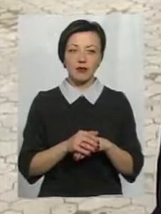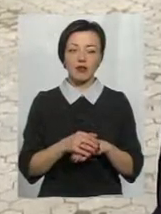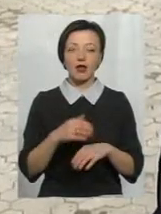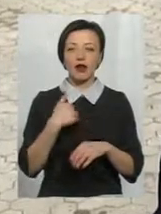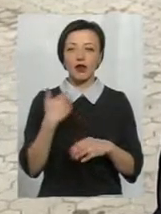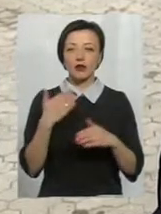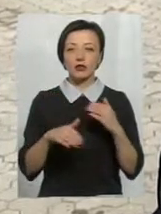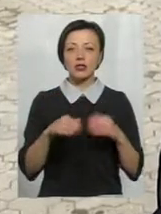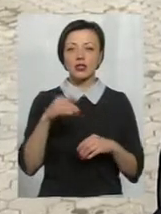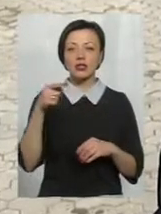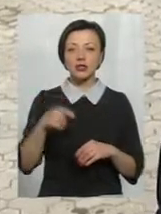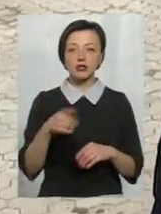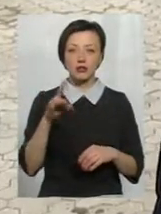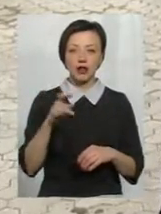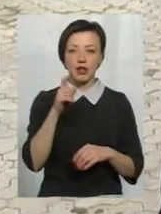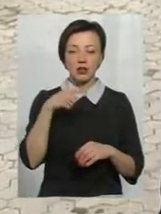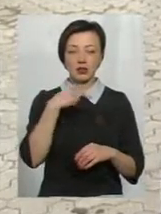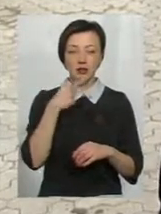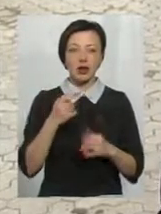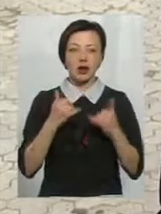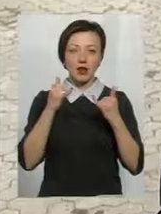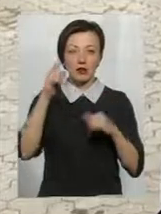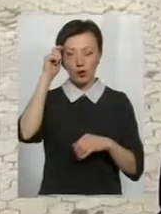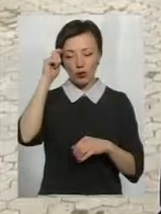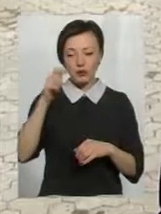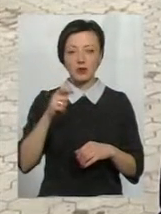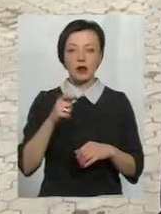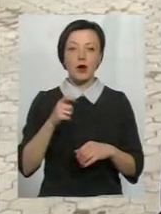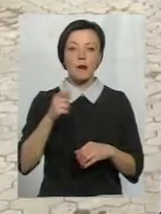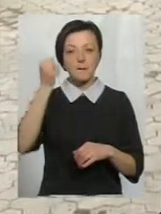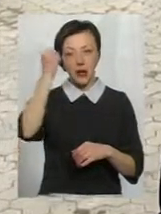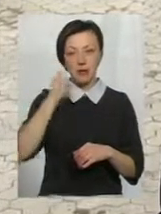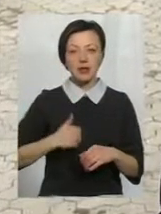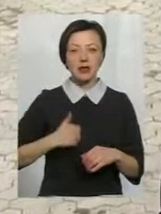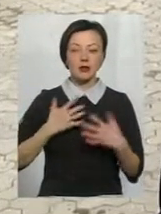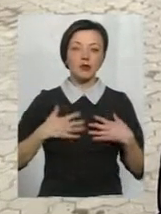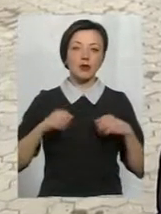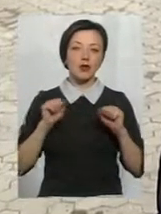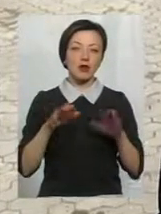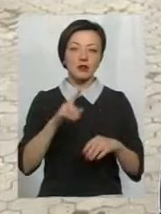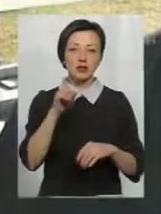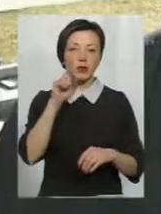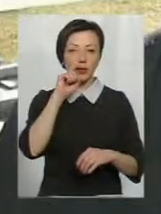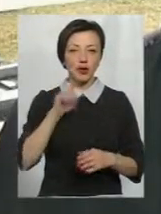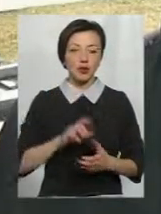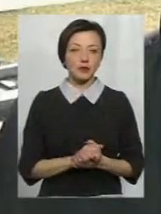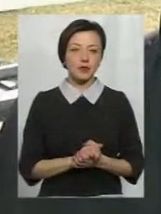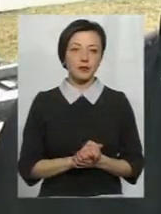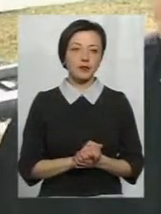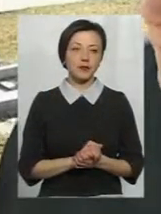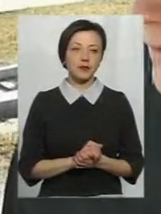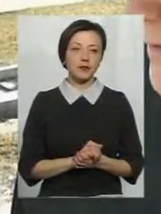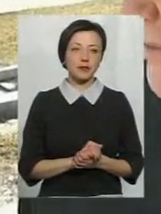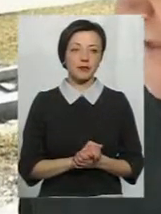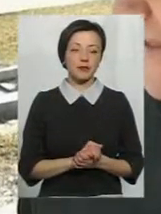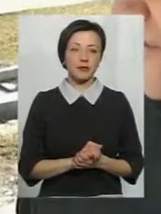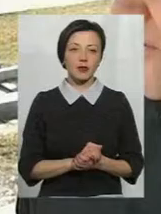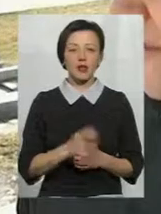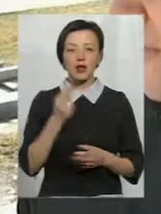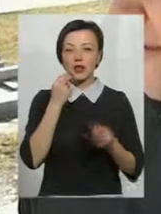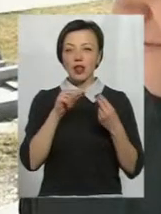разів казала, не ради себе, а ради тих хлопців, ради пам'яті гідності, які поклали голову за Україну. Найкраще спливає, коли тут